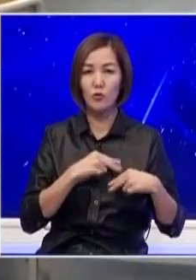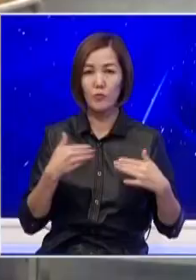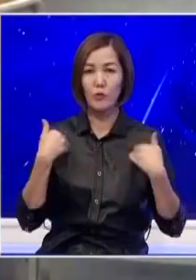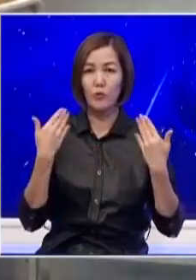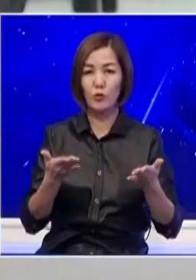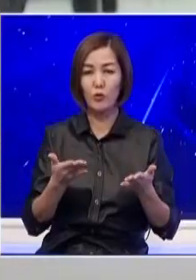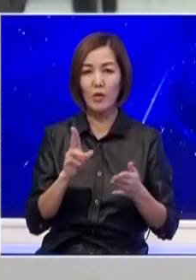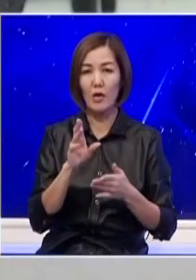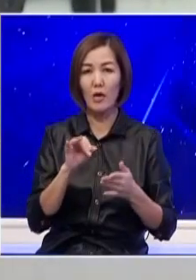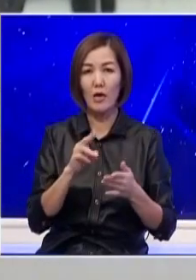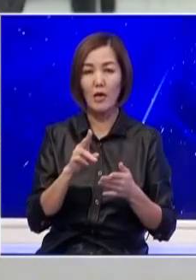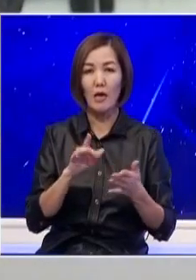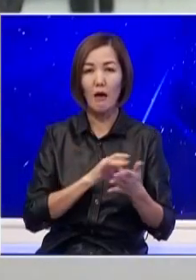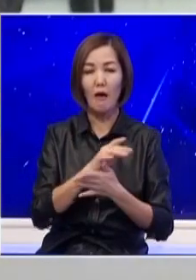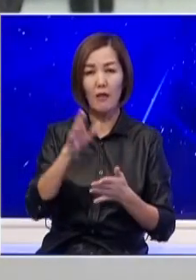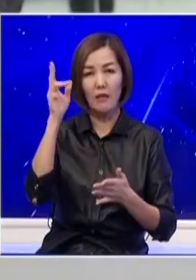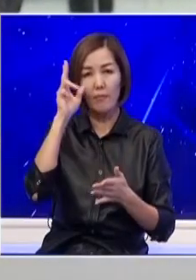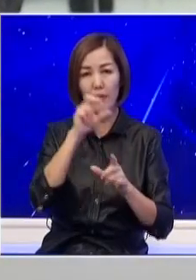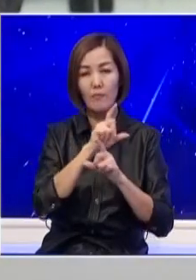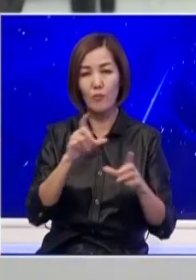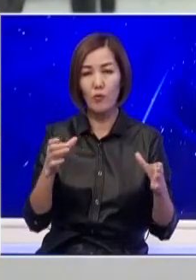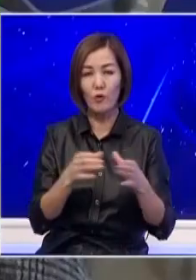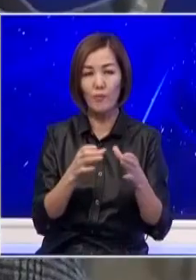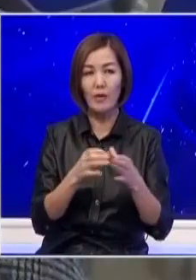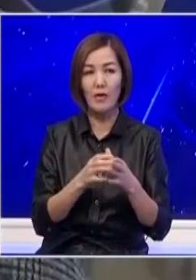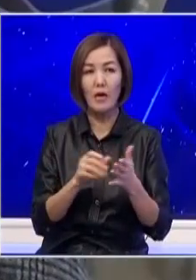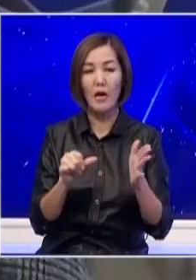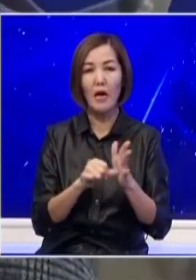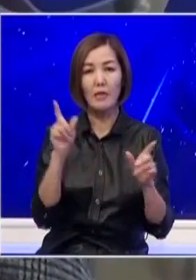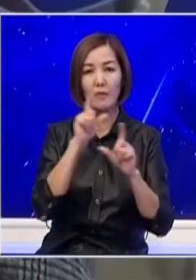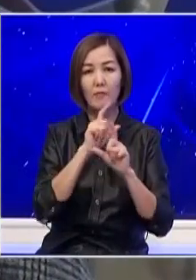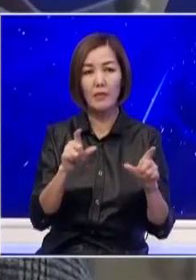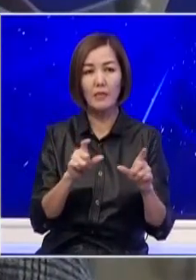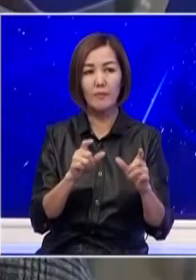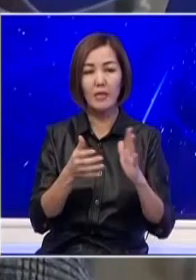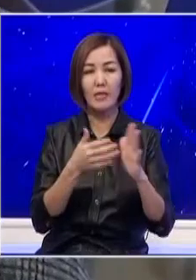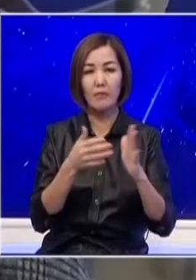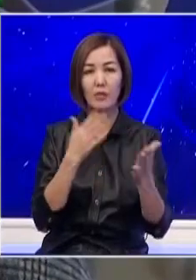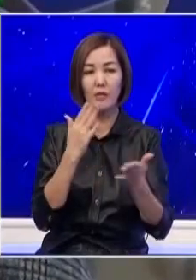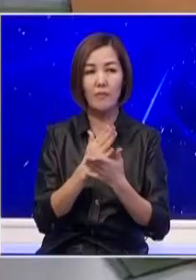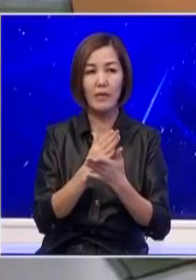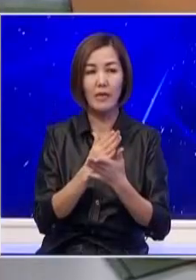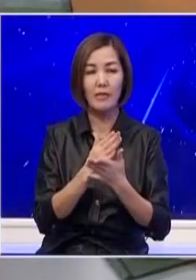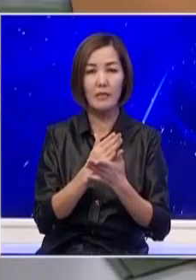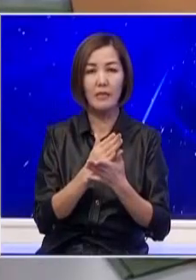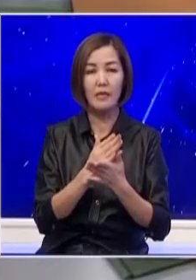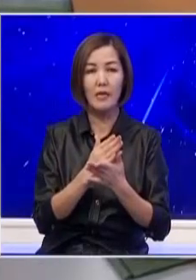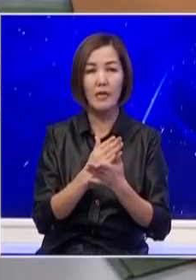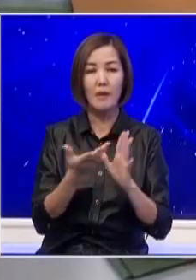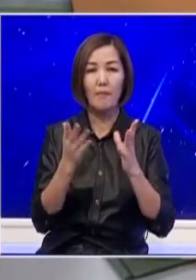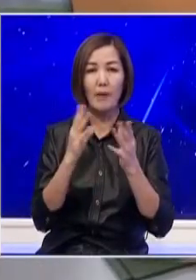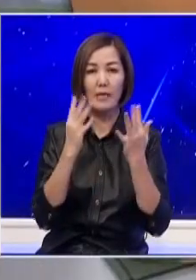Бірі қалалық білім бөлімі өкілдері. Бүгінде шаһардағы 6 мектепте кадр тапшылығы бар. Келтірген мәлімет